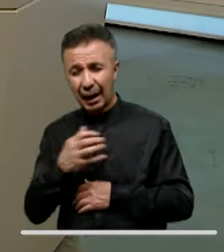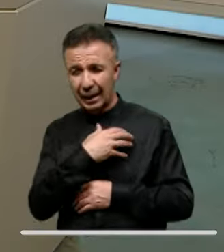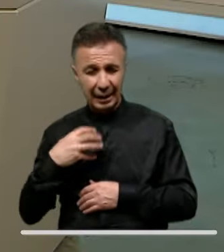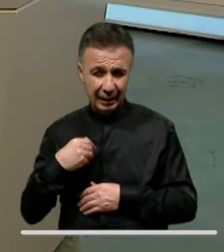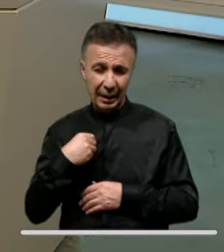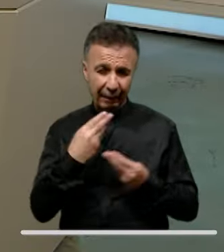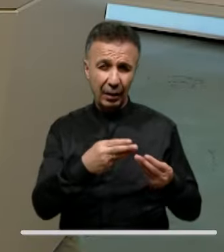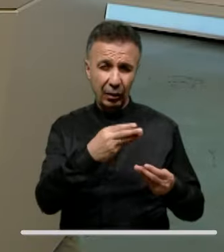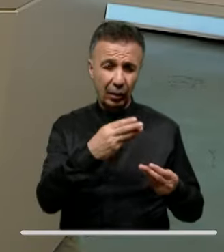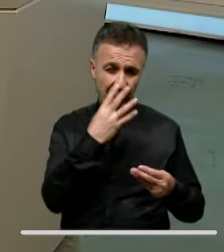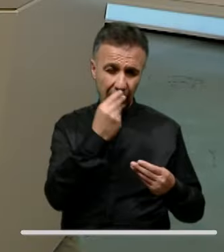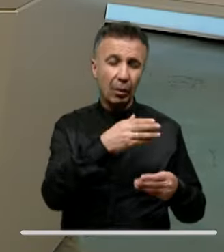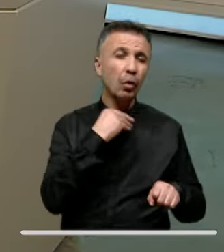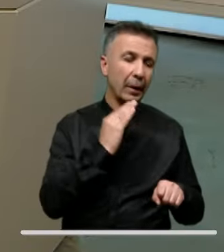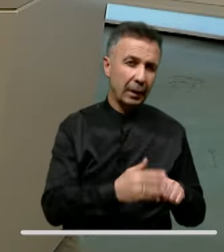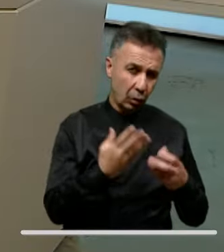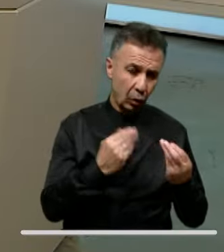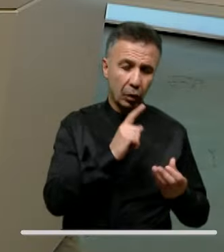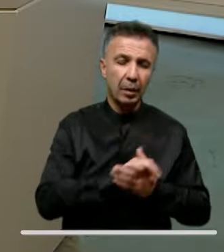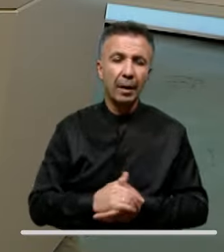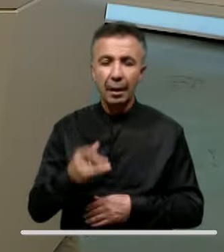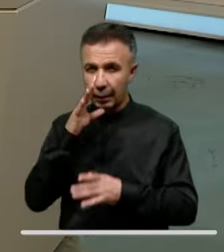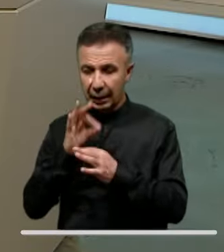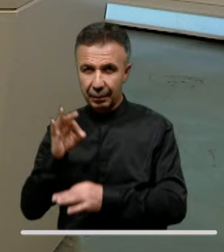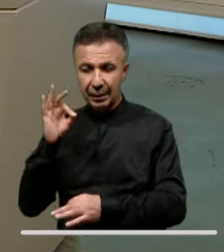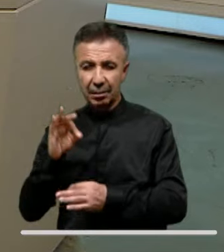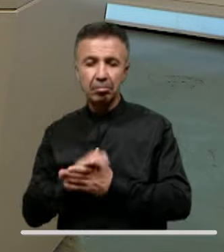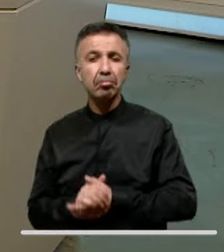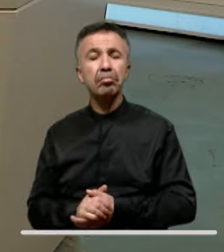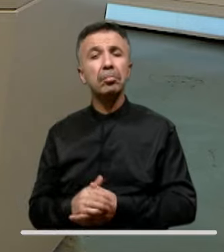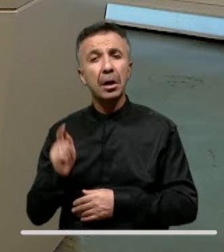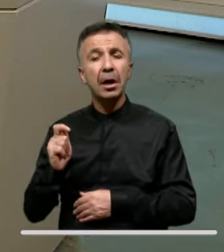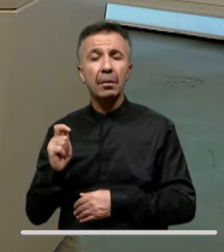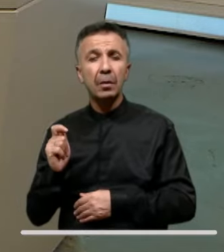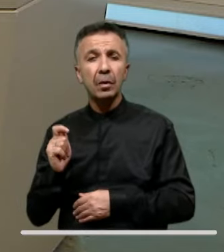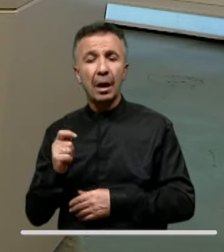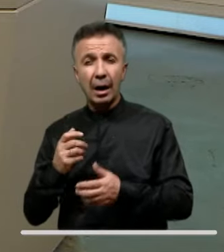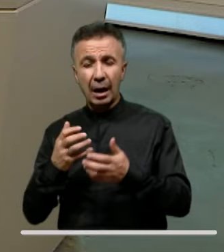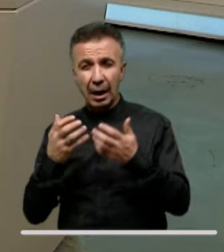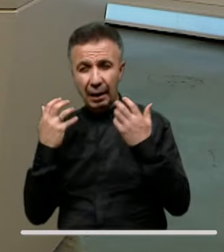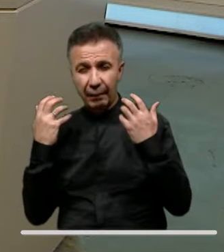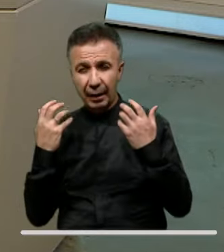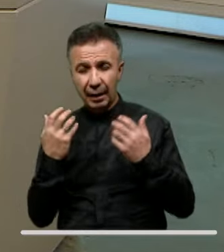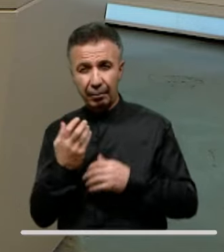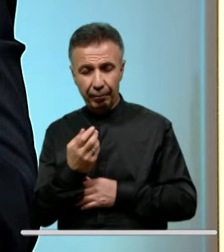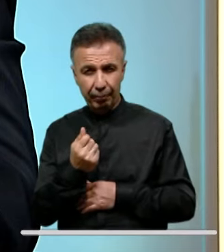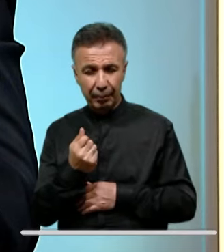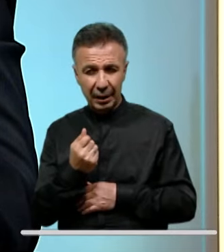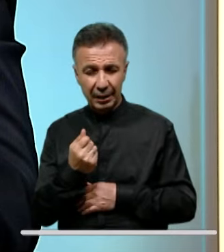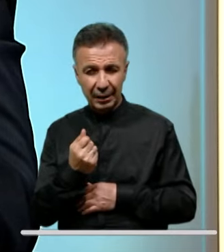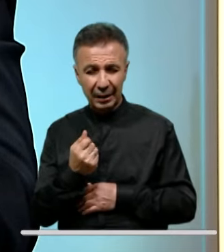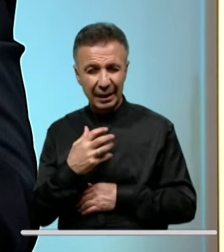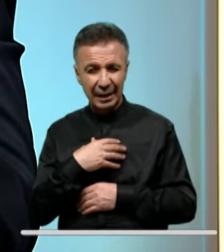şekilde kesiliyormuş olur mu Evet bir kimsenin illaki kurbanının parasını kendisinin